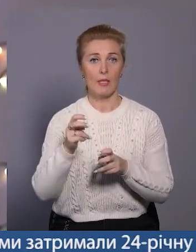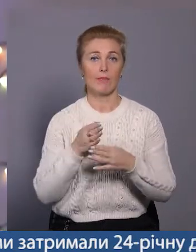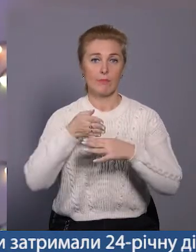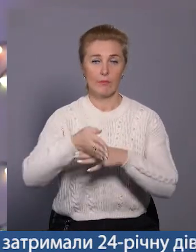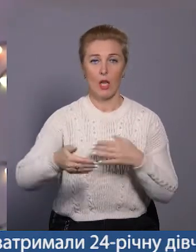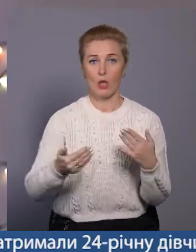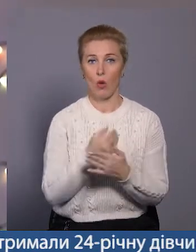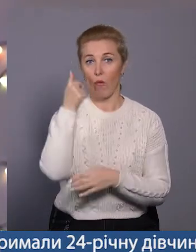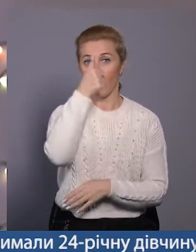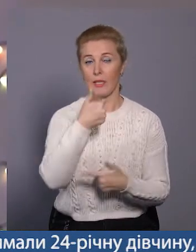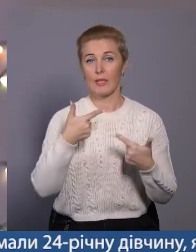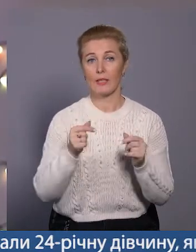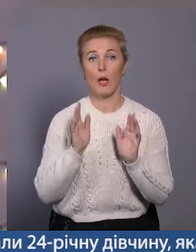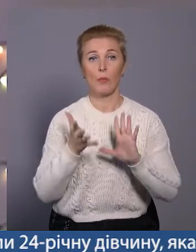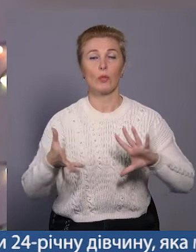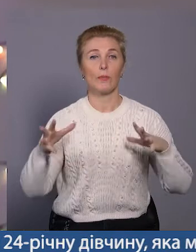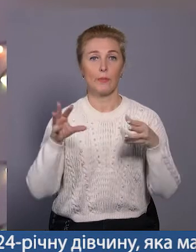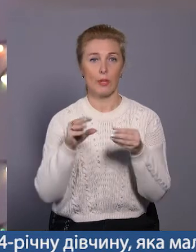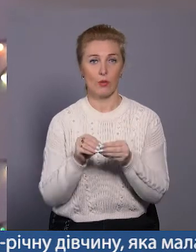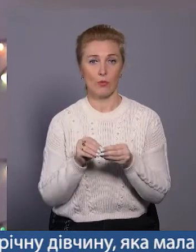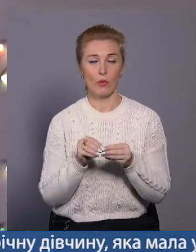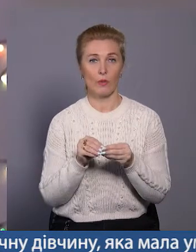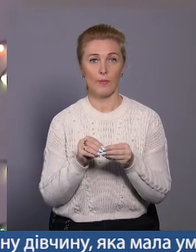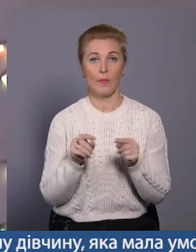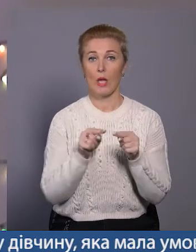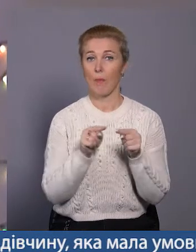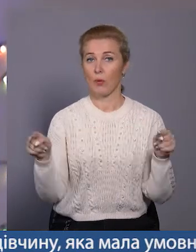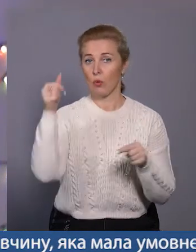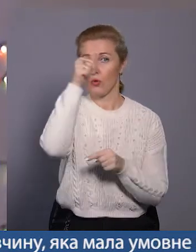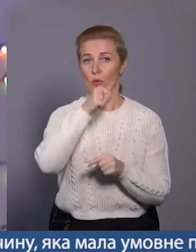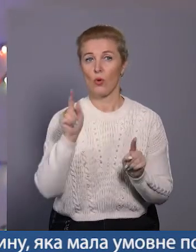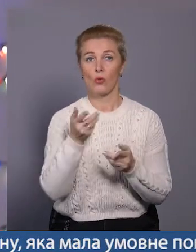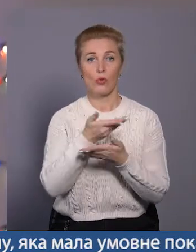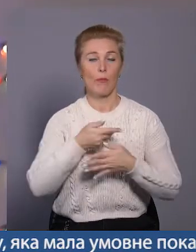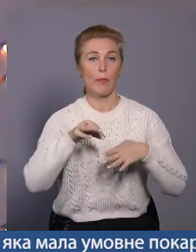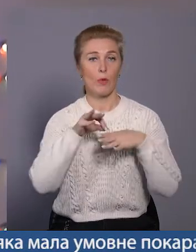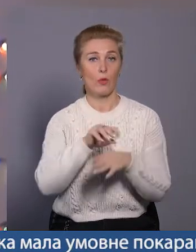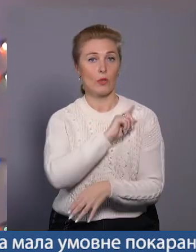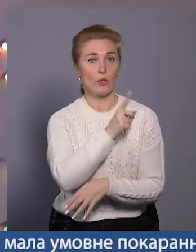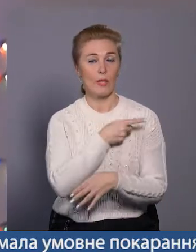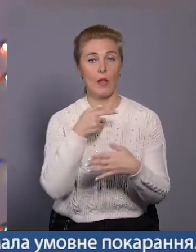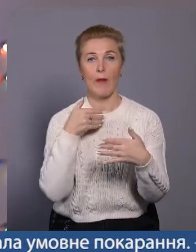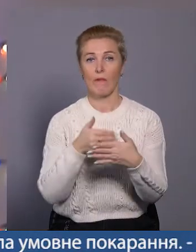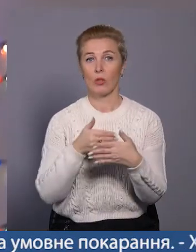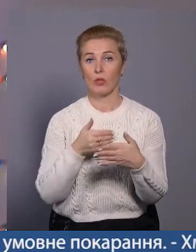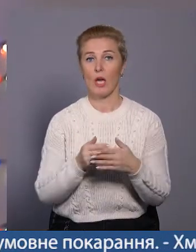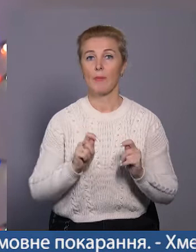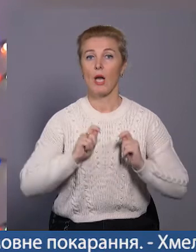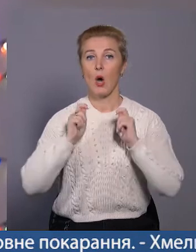рік», де ми, власне, будемо підводити підсумками поточного року, що ми проводили силами волонтерів,